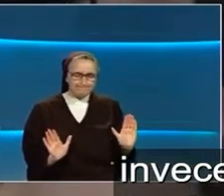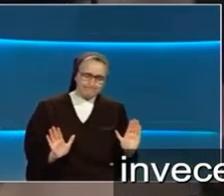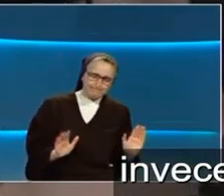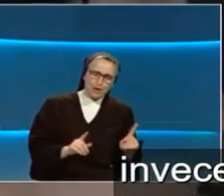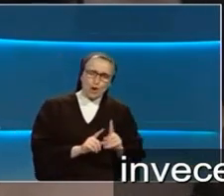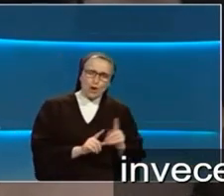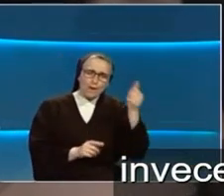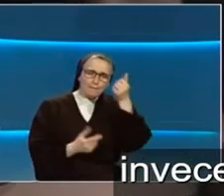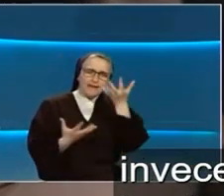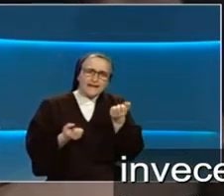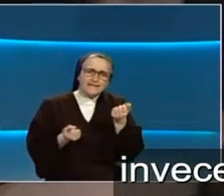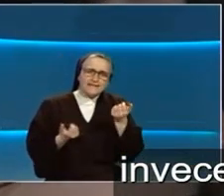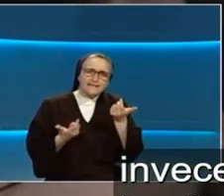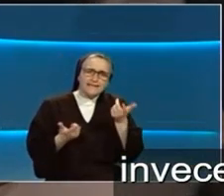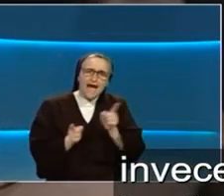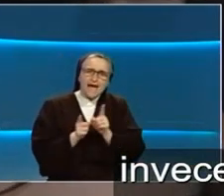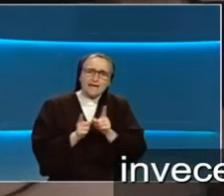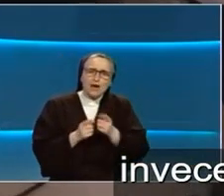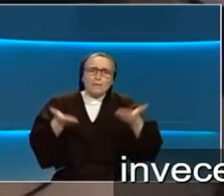부적으로 여기면서